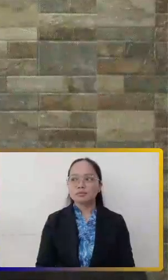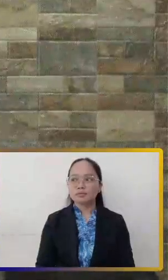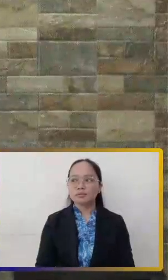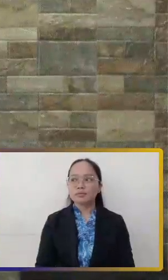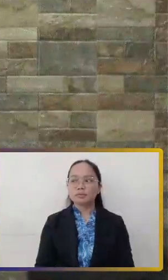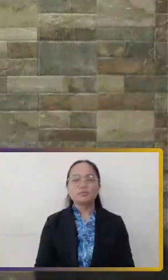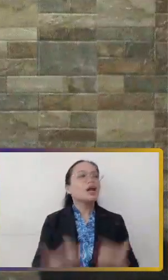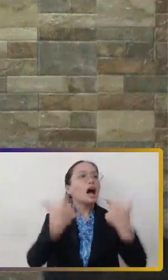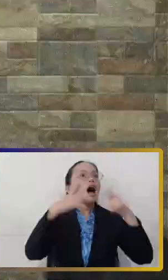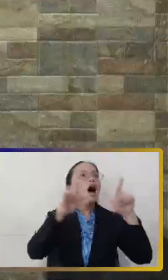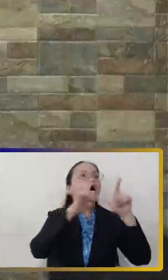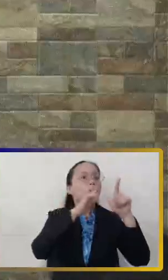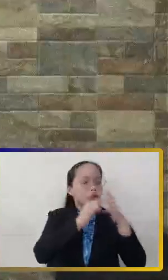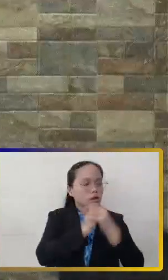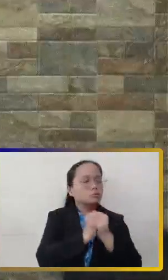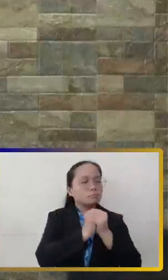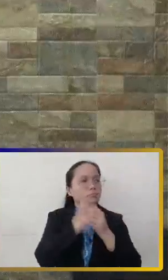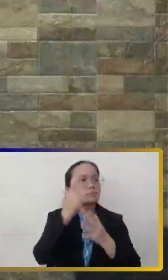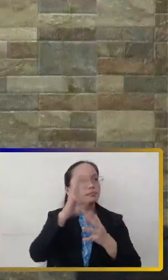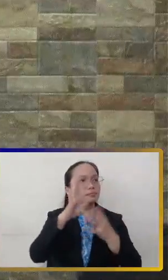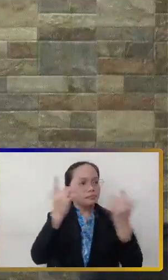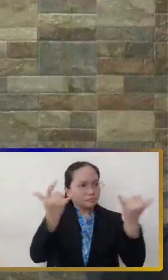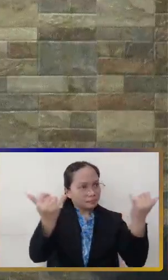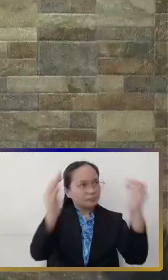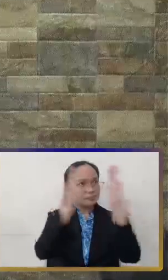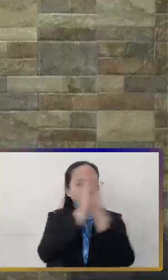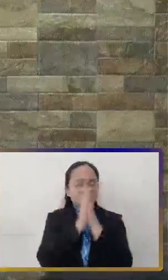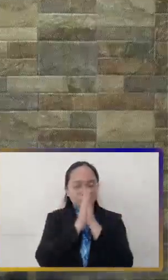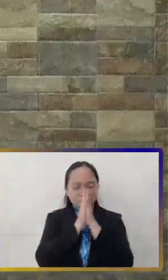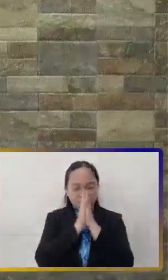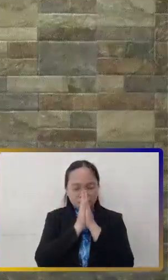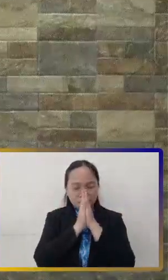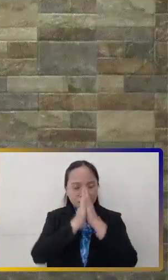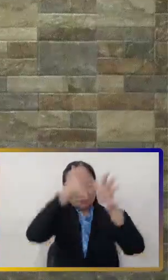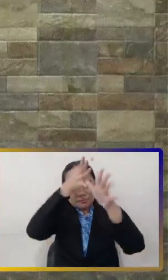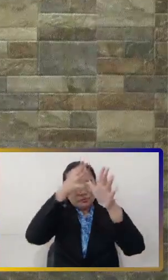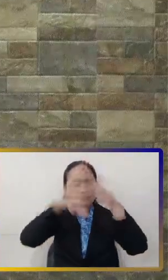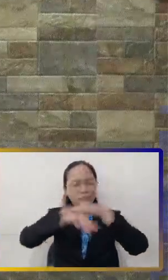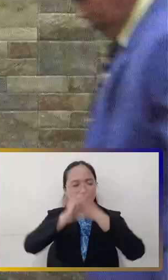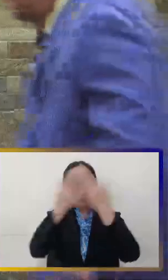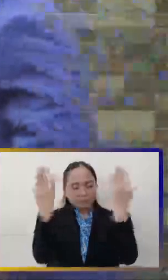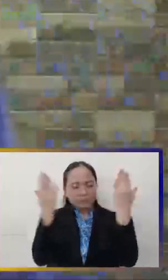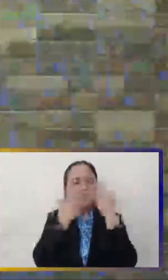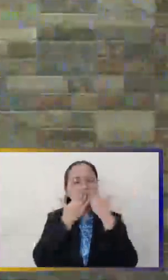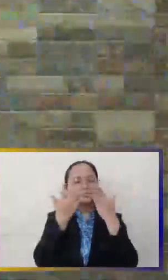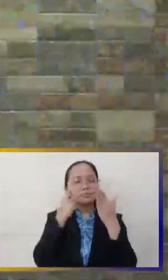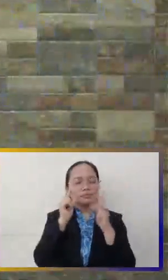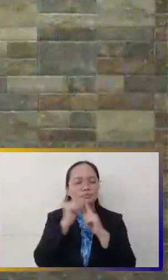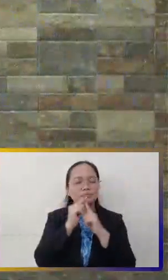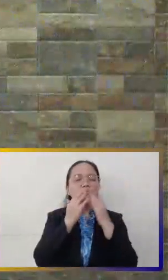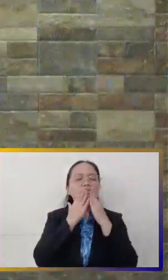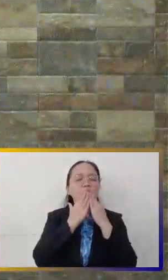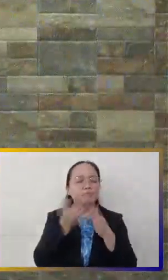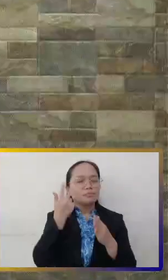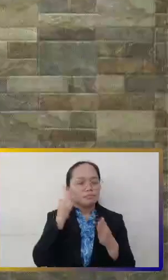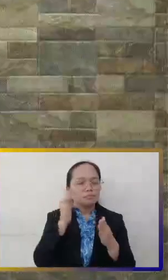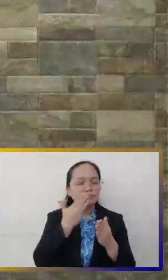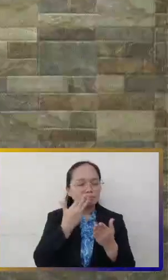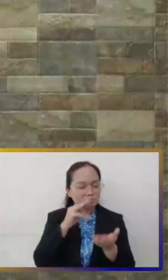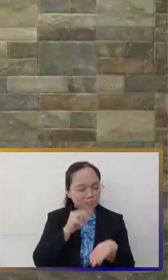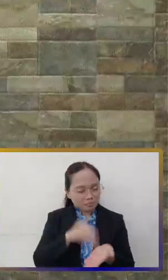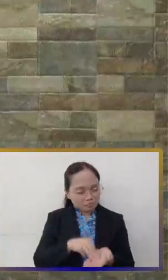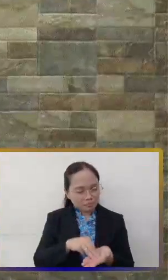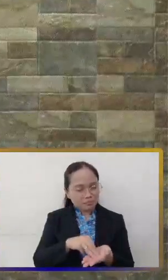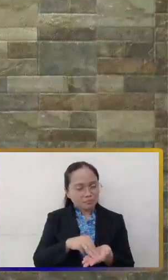Let's worship Him. Father in heaven, thank you for your words. Thank you for this message.